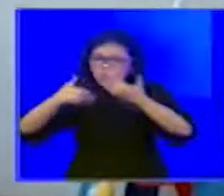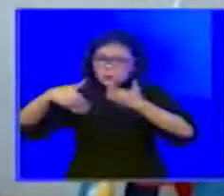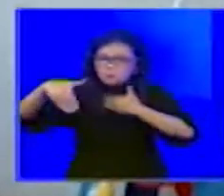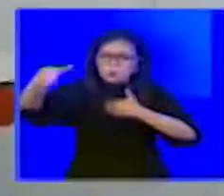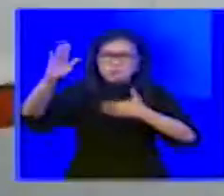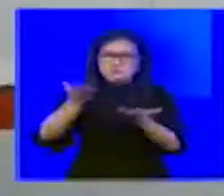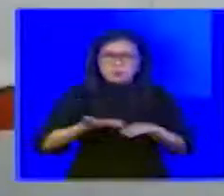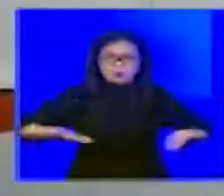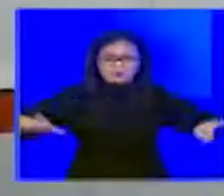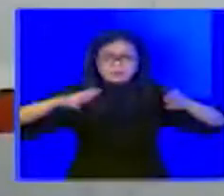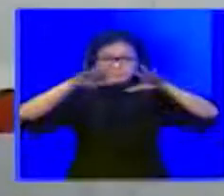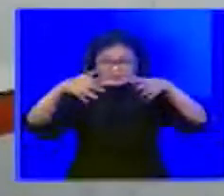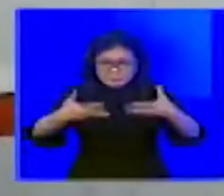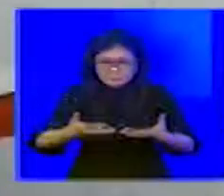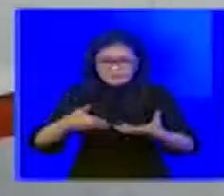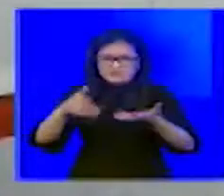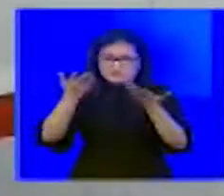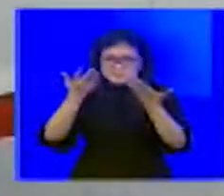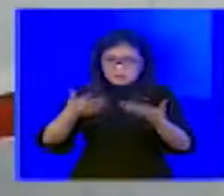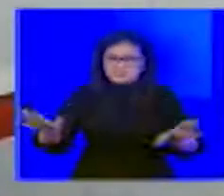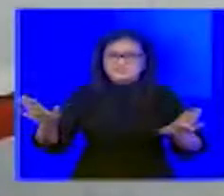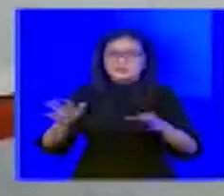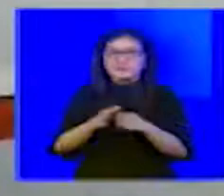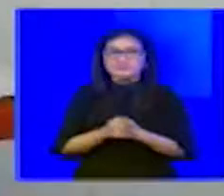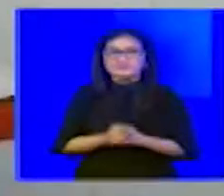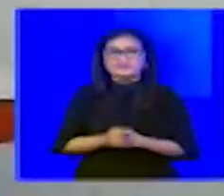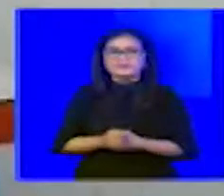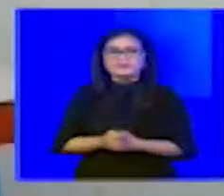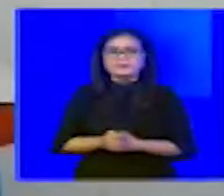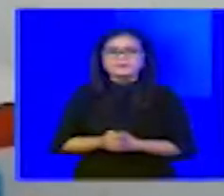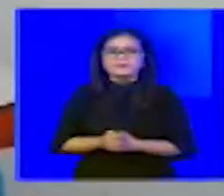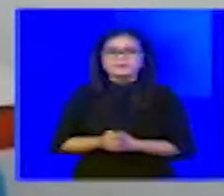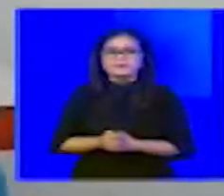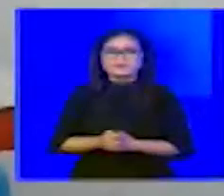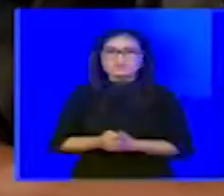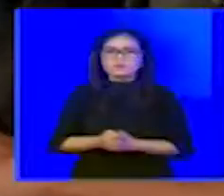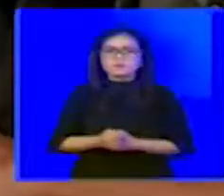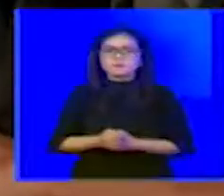COVID-19 berakhir. Dari Jakarta, Rani Sanjaya, melaporkan.